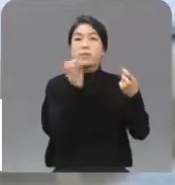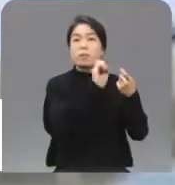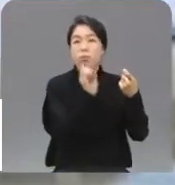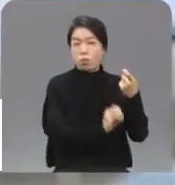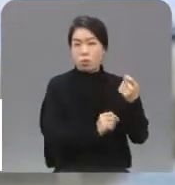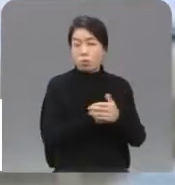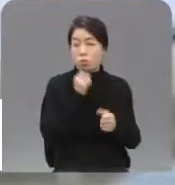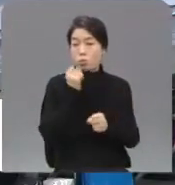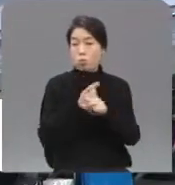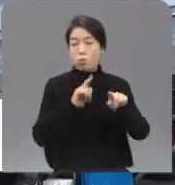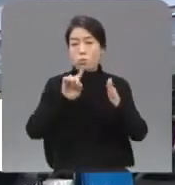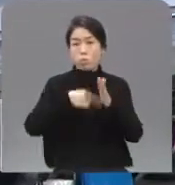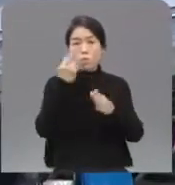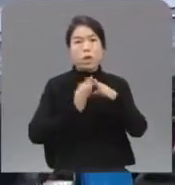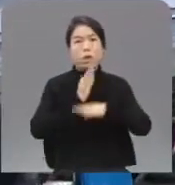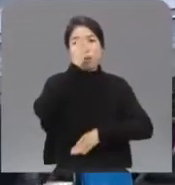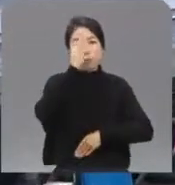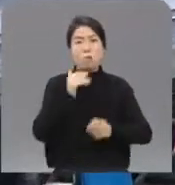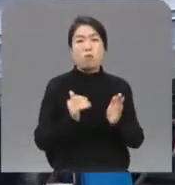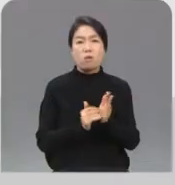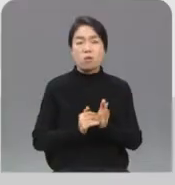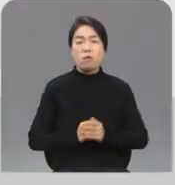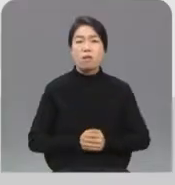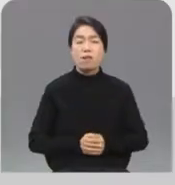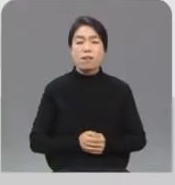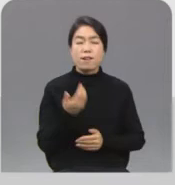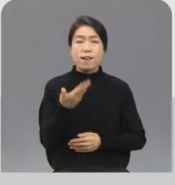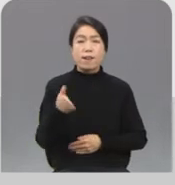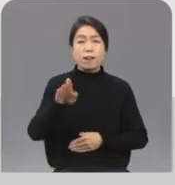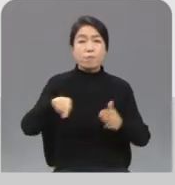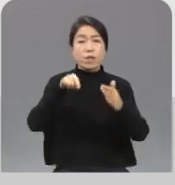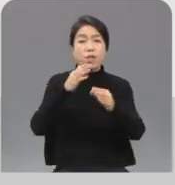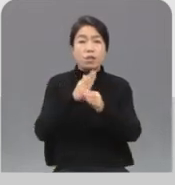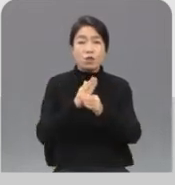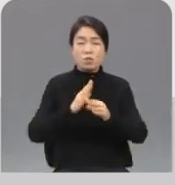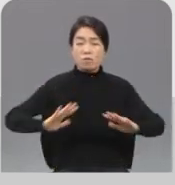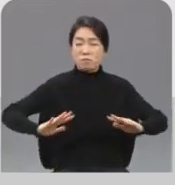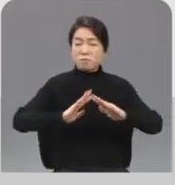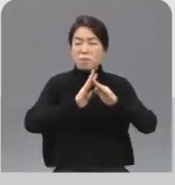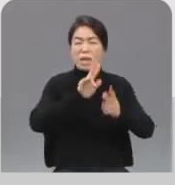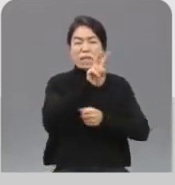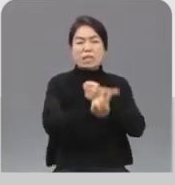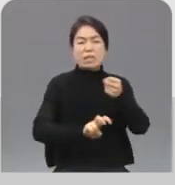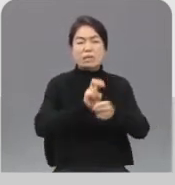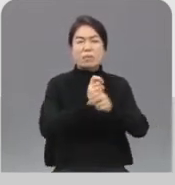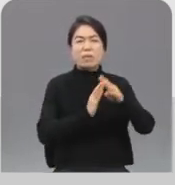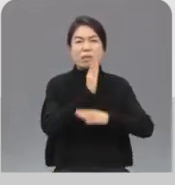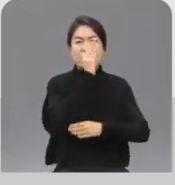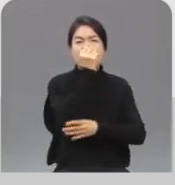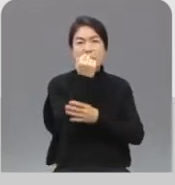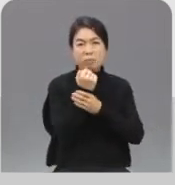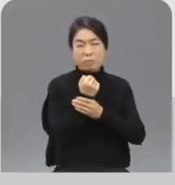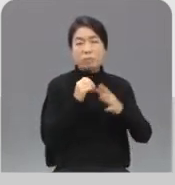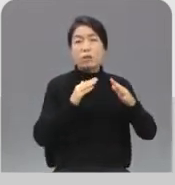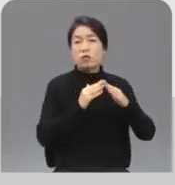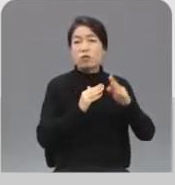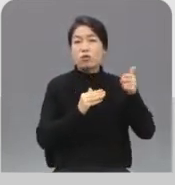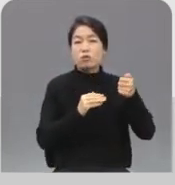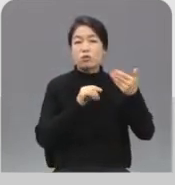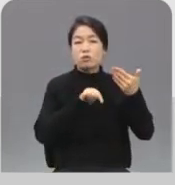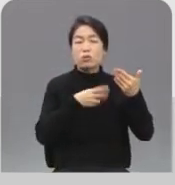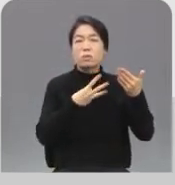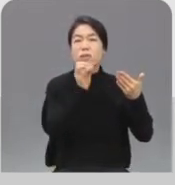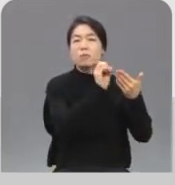이미 100%를 넘겼습니다 하지만이 가운데 지은지 20년이 넘은 노후주택 비율이